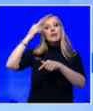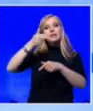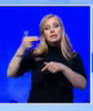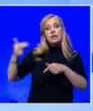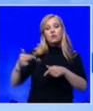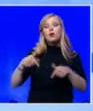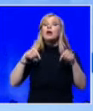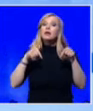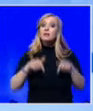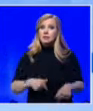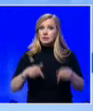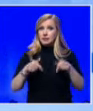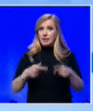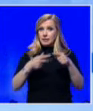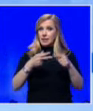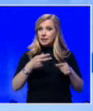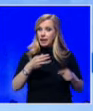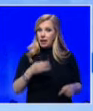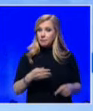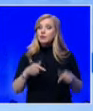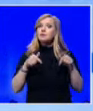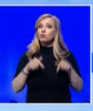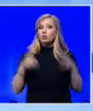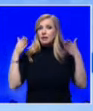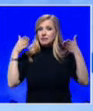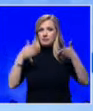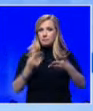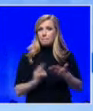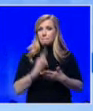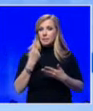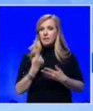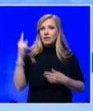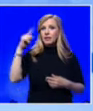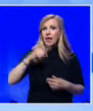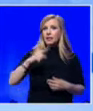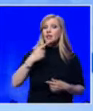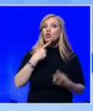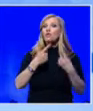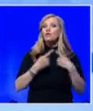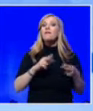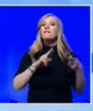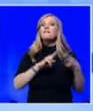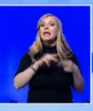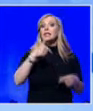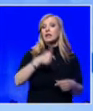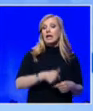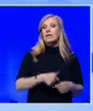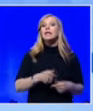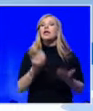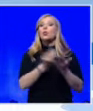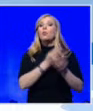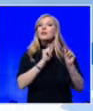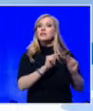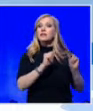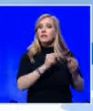на бюджета, както и за темите, върху които трябва да се фокусира парламента още в първите дни, ще говорим с Ваня Григорова, икономически съветник в